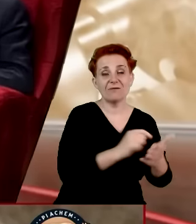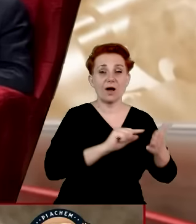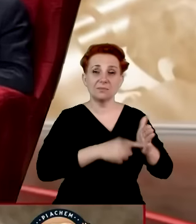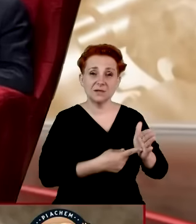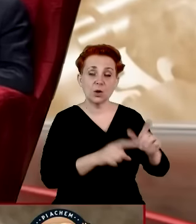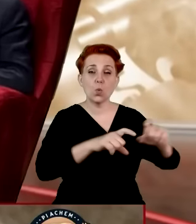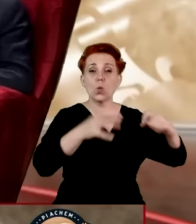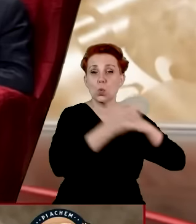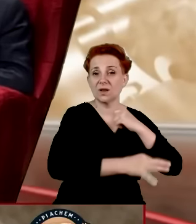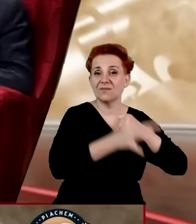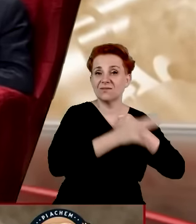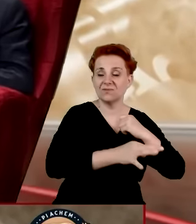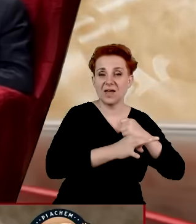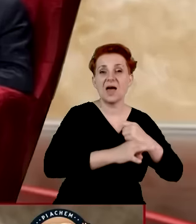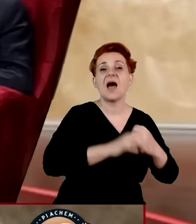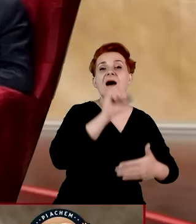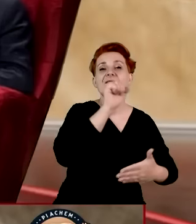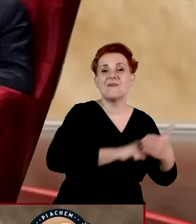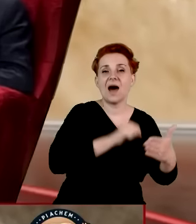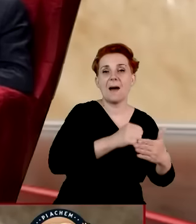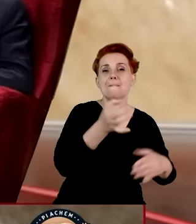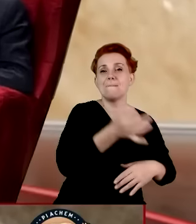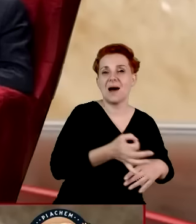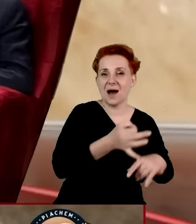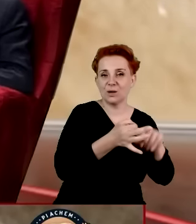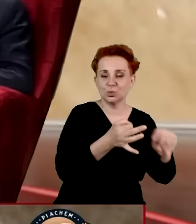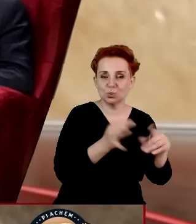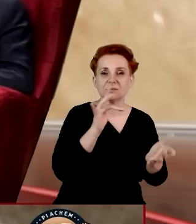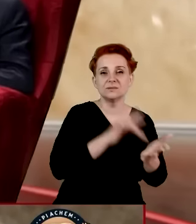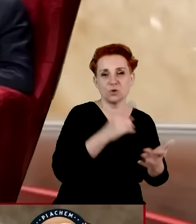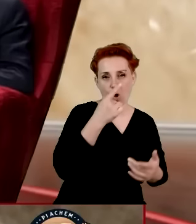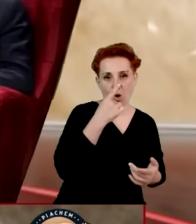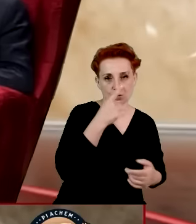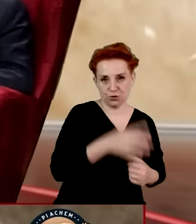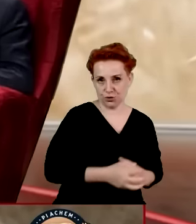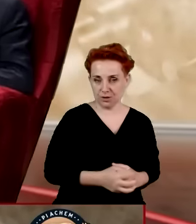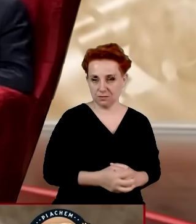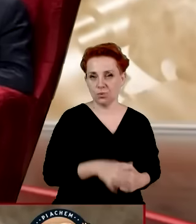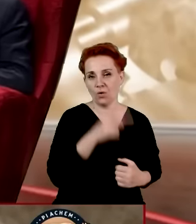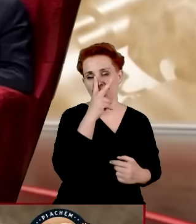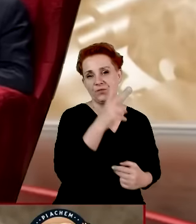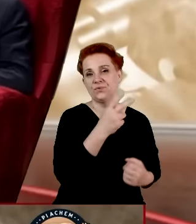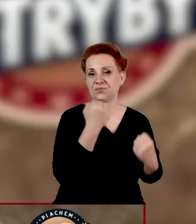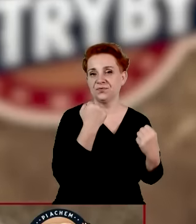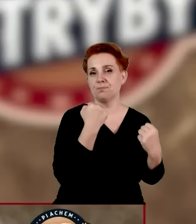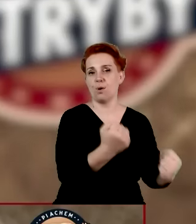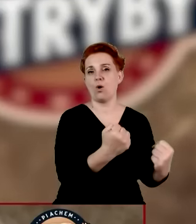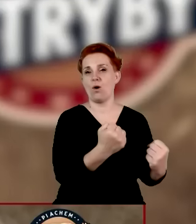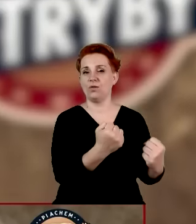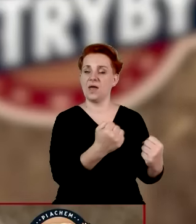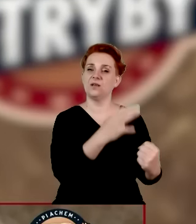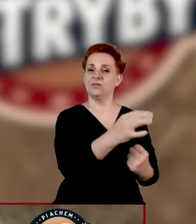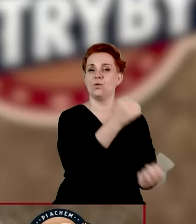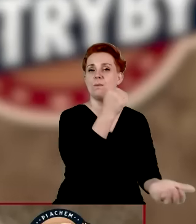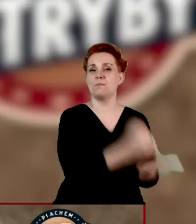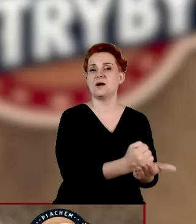Uniwersytetu Warmińsko-Mazurskiego w Olsztynie. to jak widać potęga doktryny polskiej